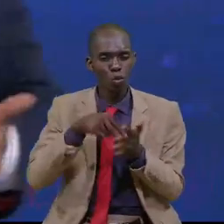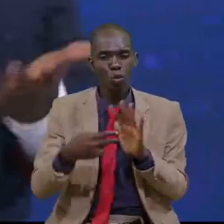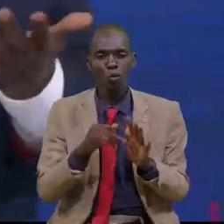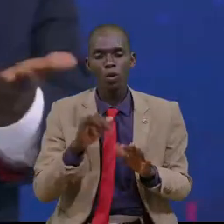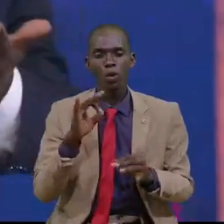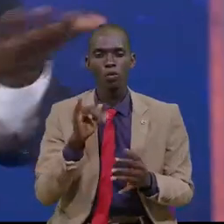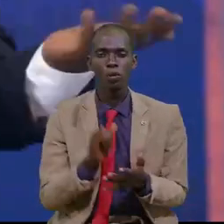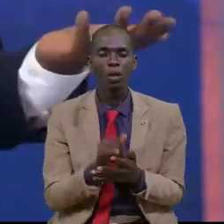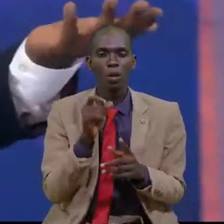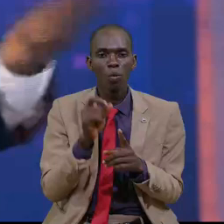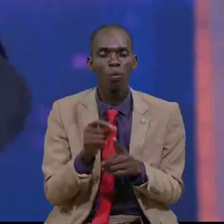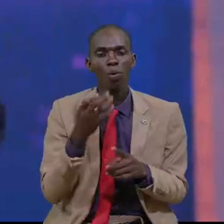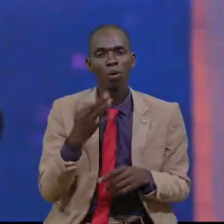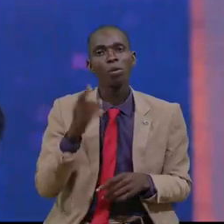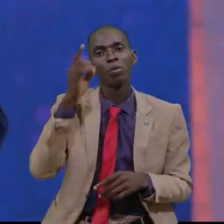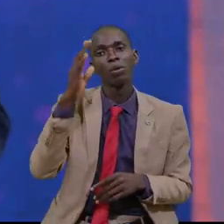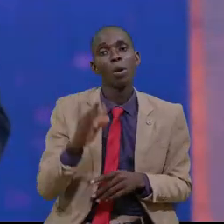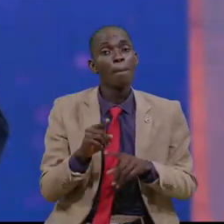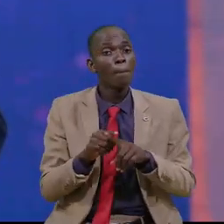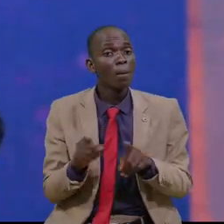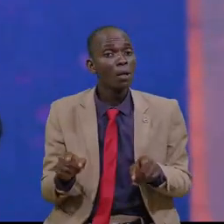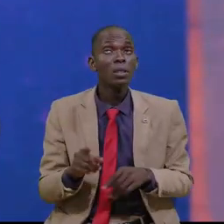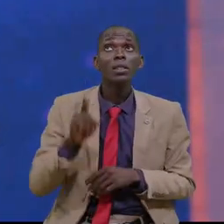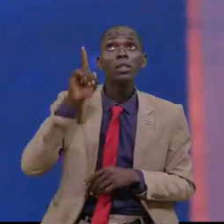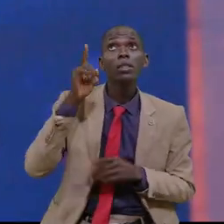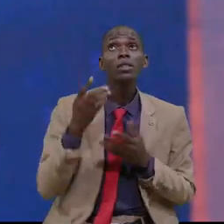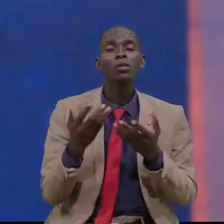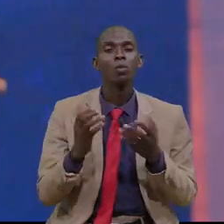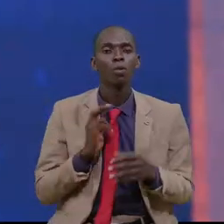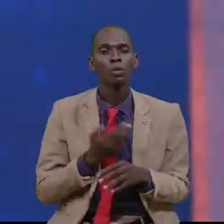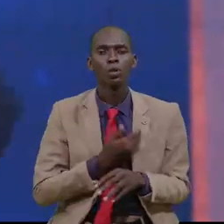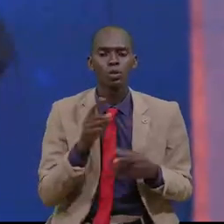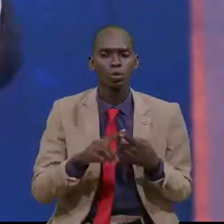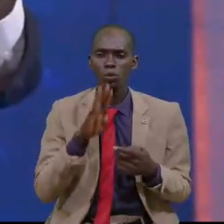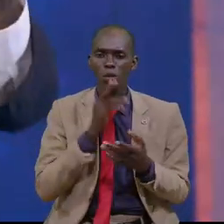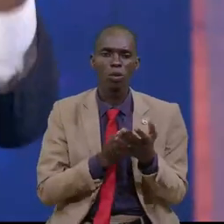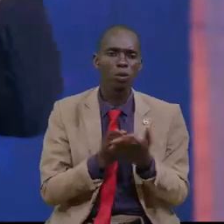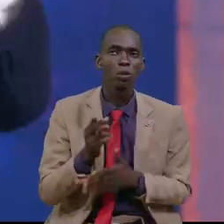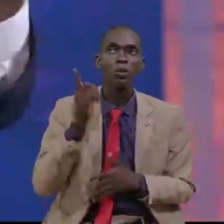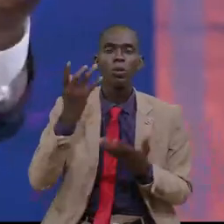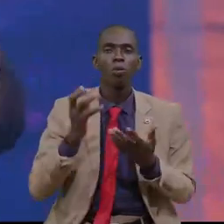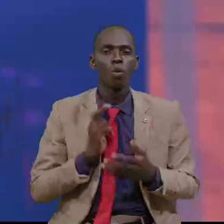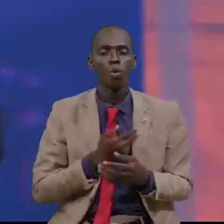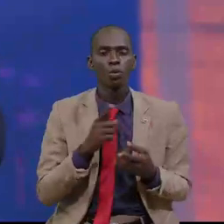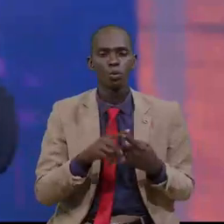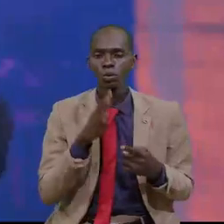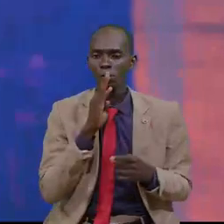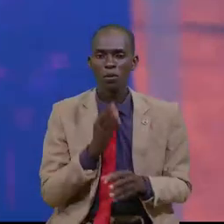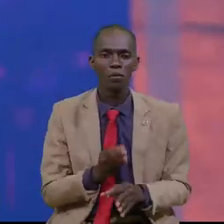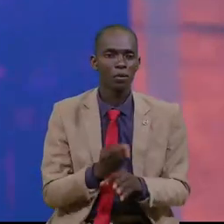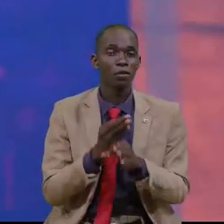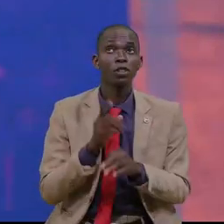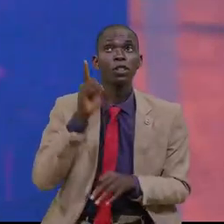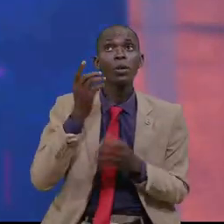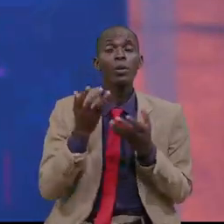sens de la parole de Dieu. Mais vous savez, il veut que nous soyons francs, il veut que nous soyons fidèles, il